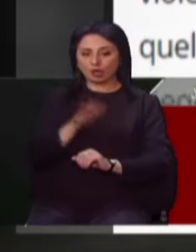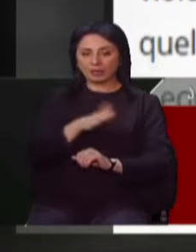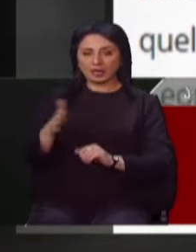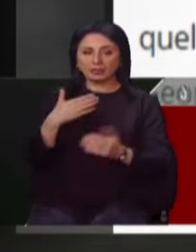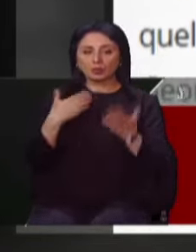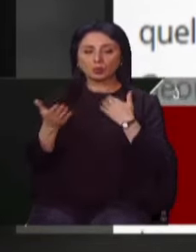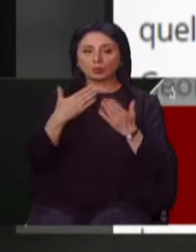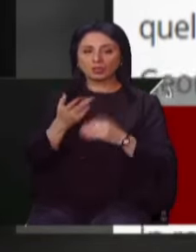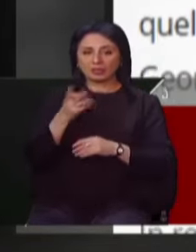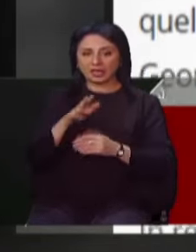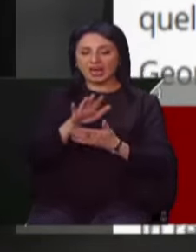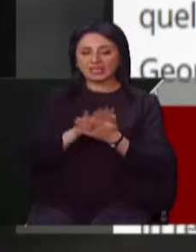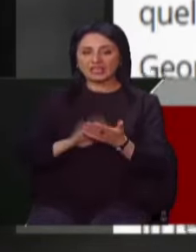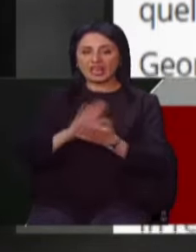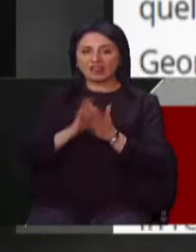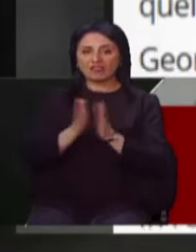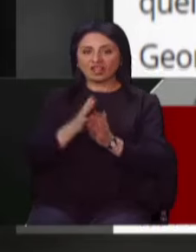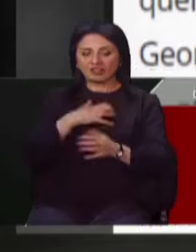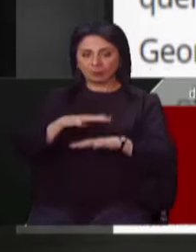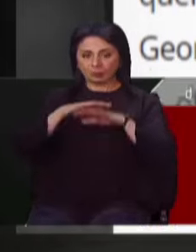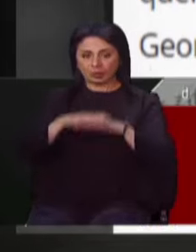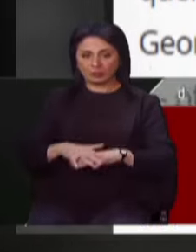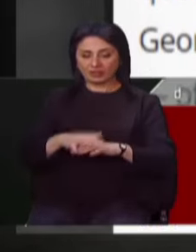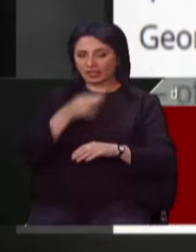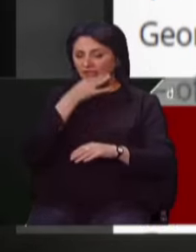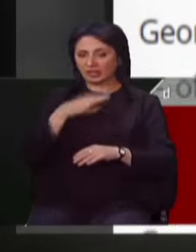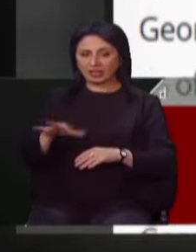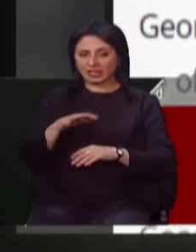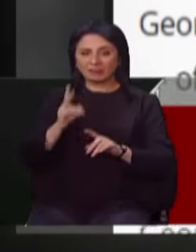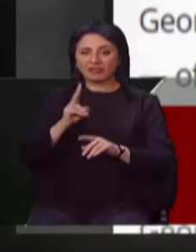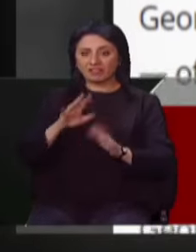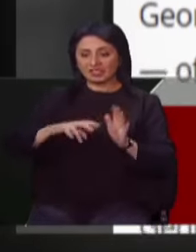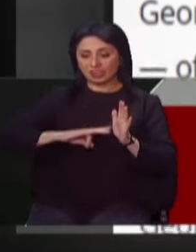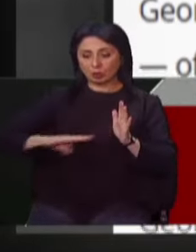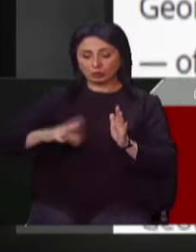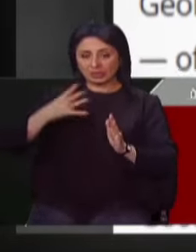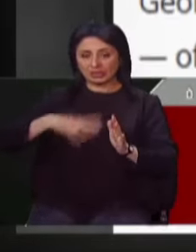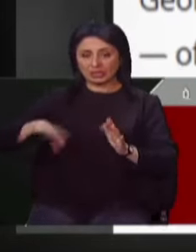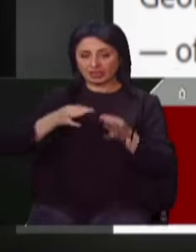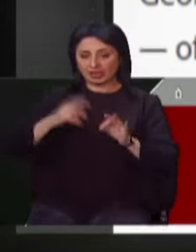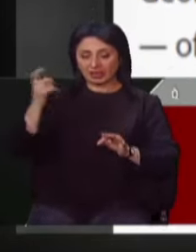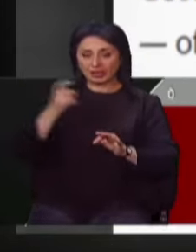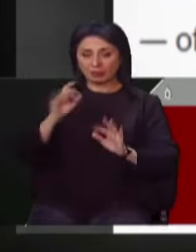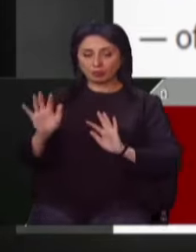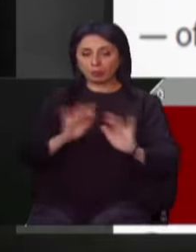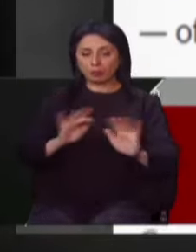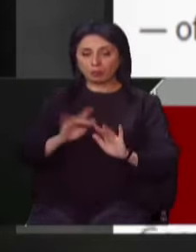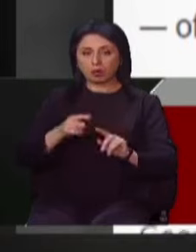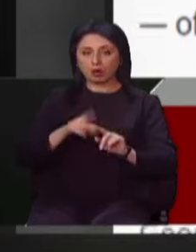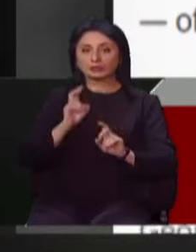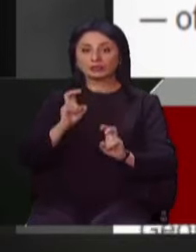ორმხრივი ურთიერთობებისთვის გრძელვადიანი და ფუნდამენტურია. ნებისმიერ ვინც ძირს უთხრის საქართველოში დემოკრატიულ პროცესებს